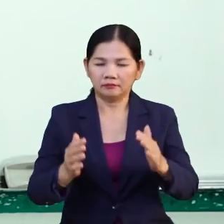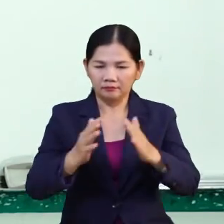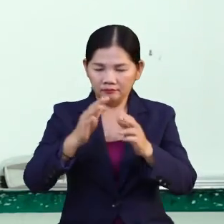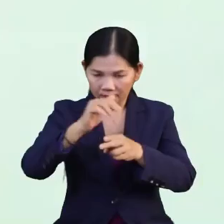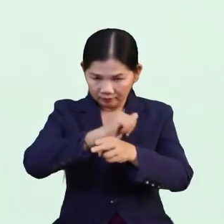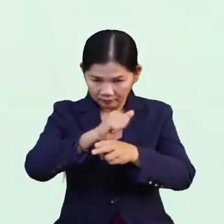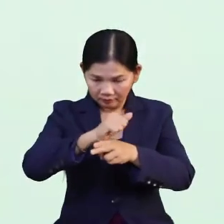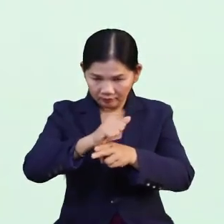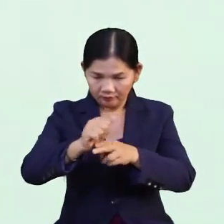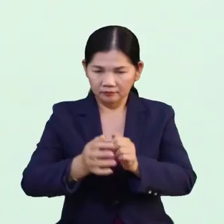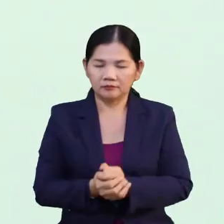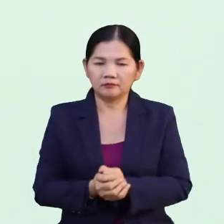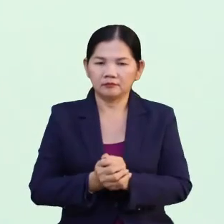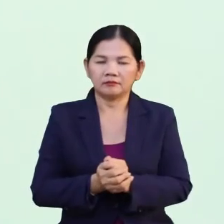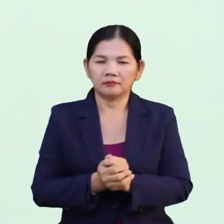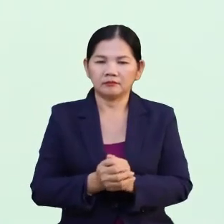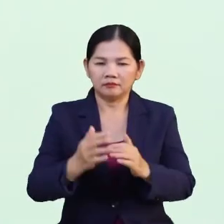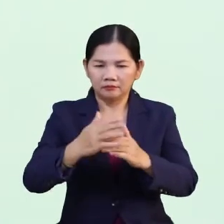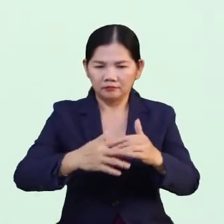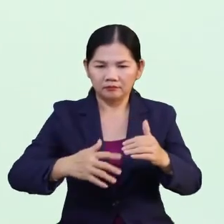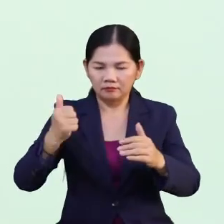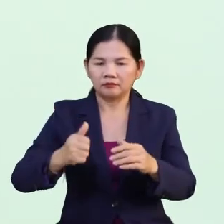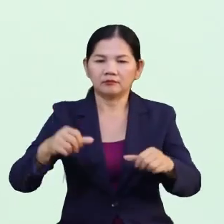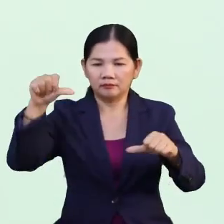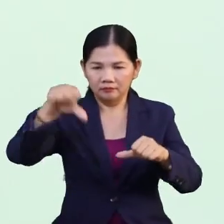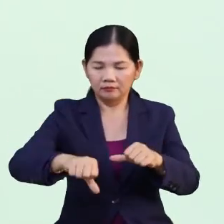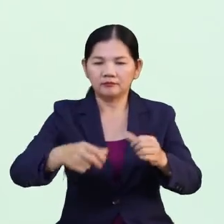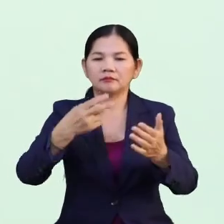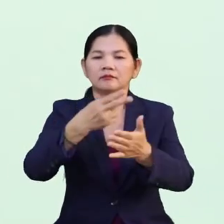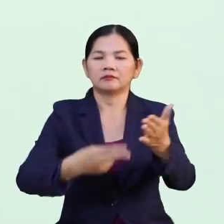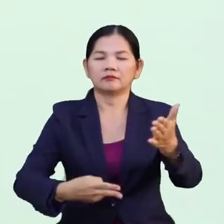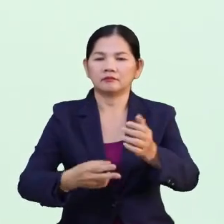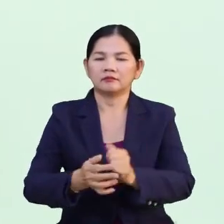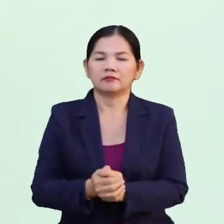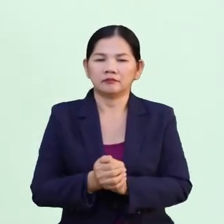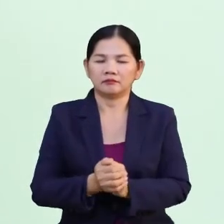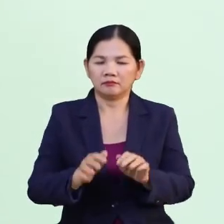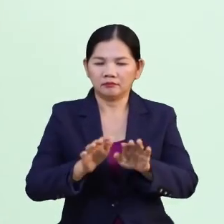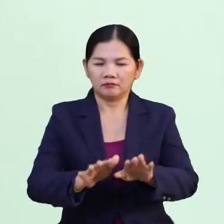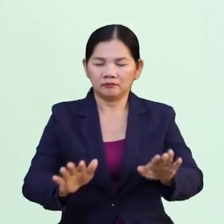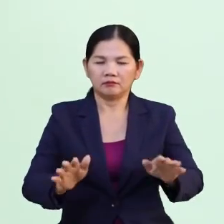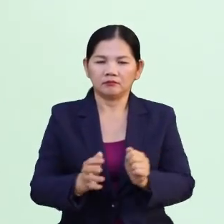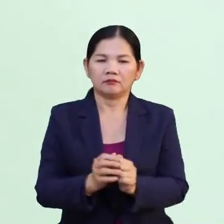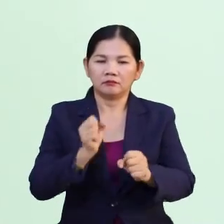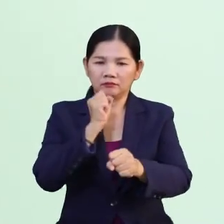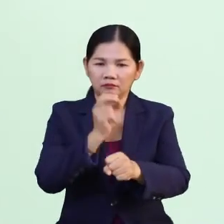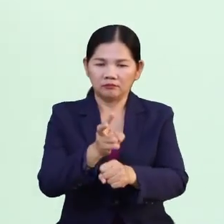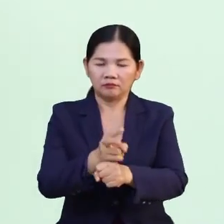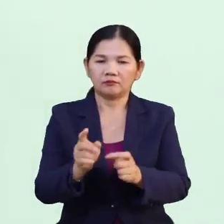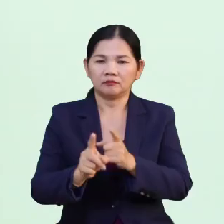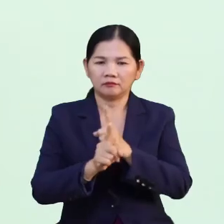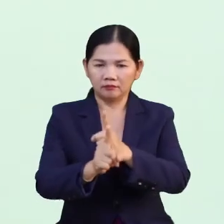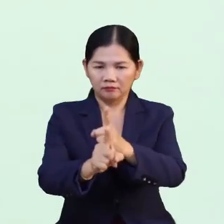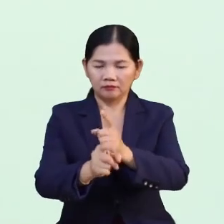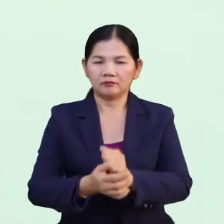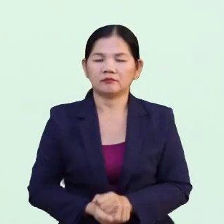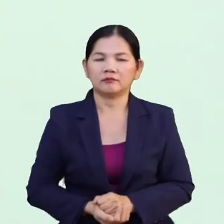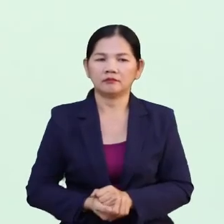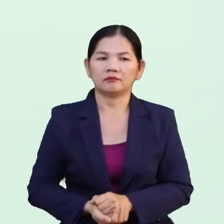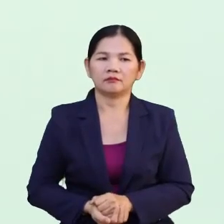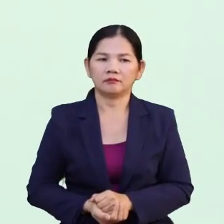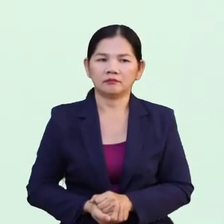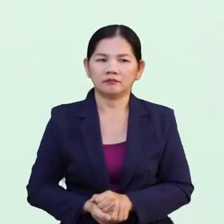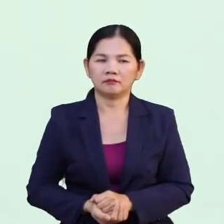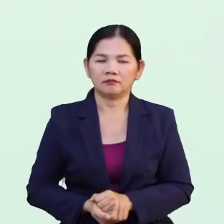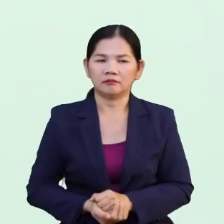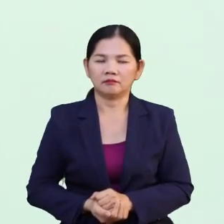ផ្ទះតើគំរូមិនល្អអ្វីខ្លះដែលប្អូនមិនត្រូវយកតម្រាប់តាមចា